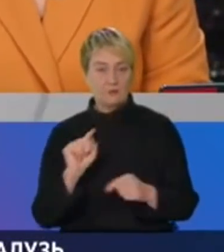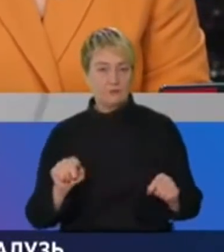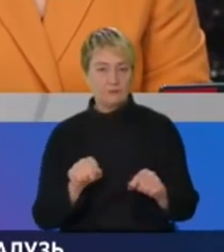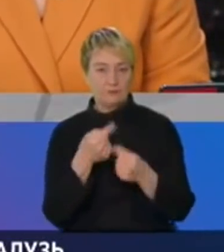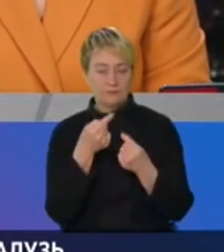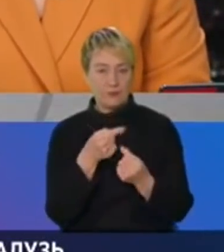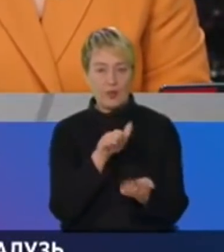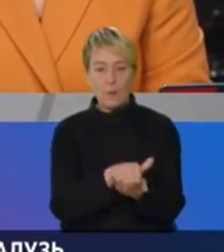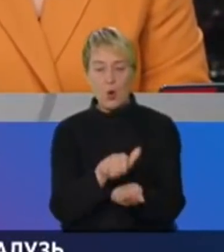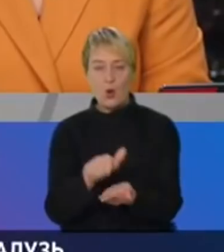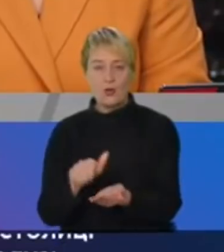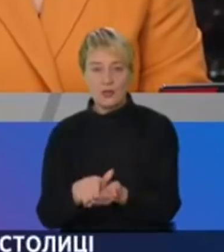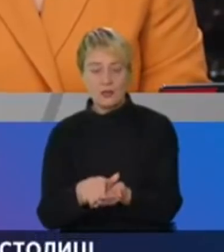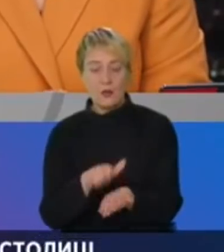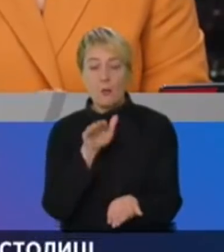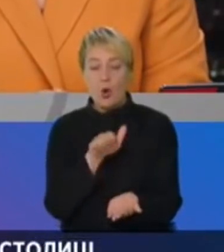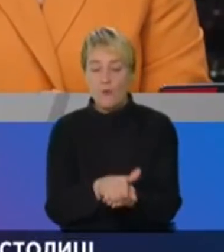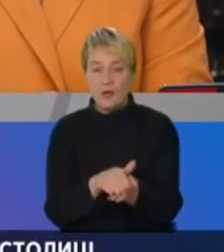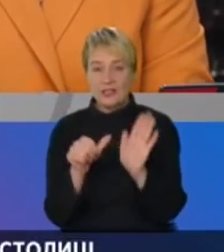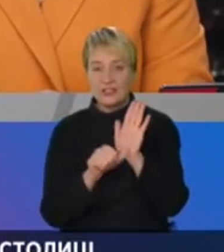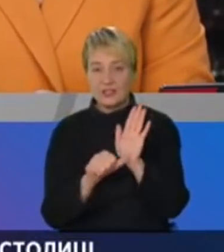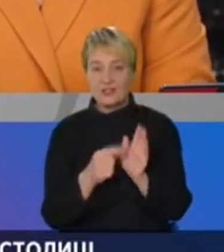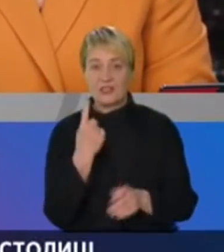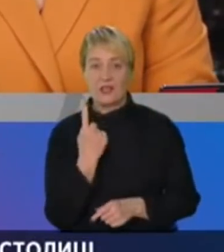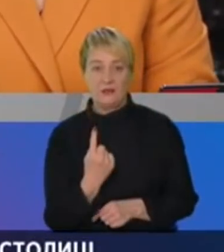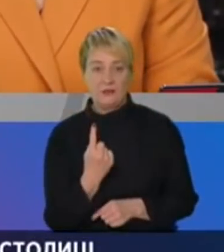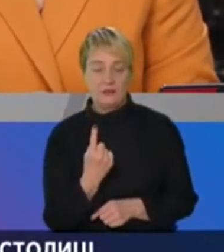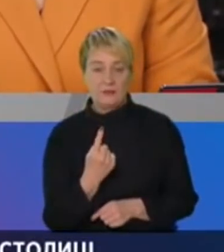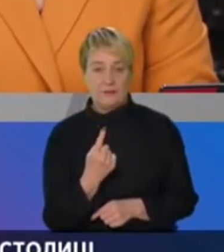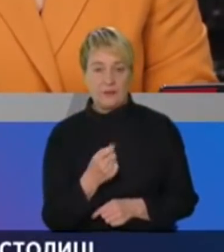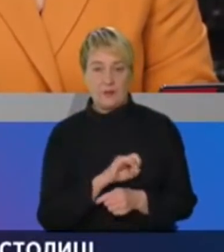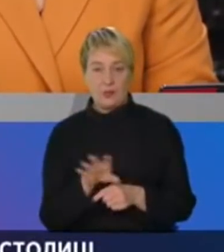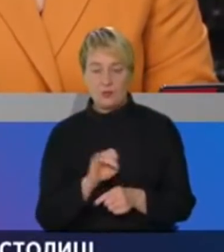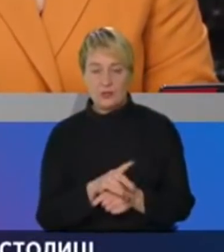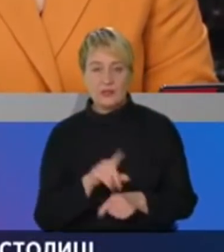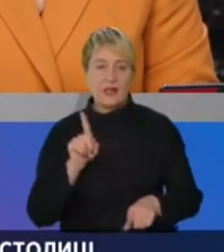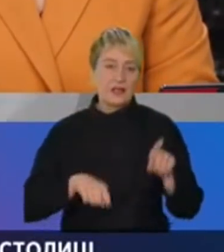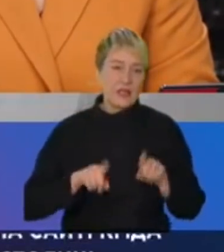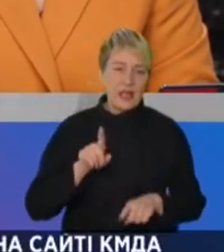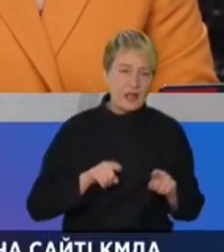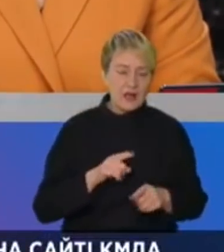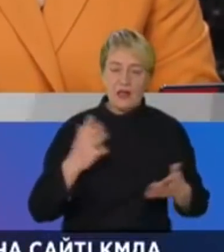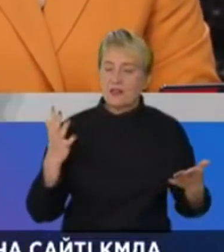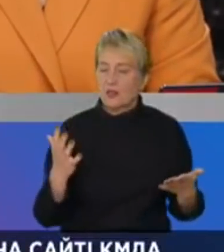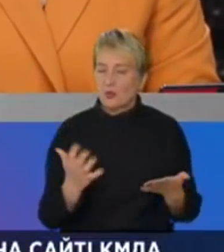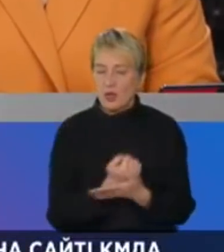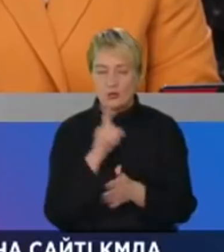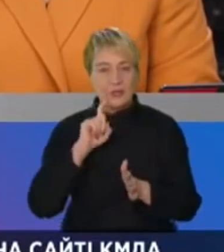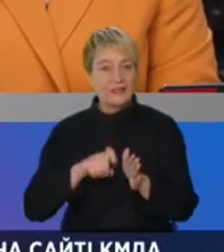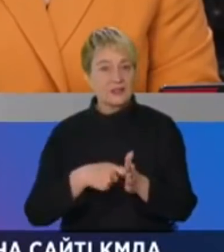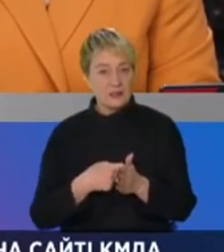поховали вже 67 мирних громадян, загиблих внаслідок обстрілів окупантів. Декого так і не вдалося ідентифікувати.